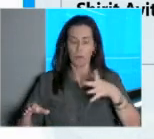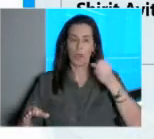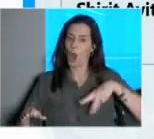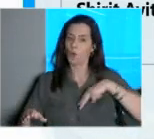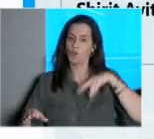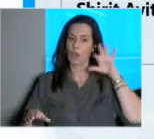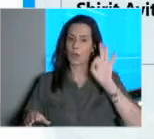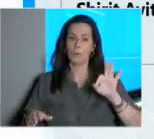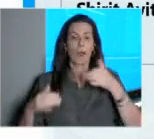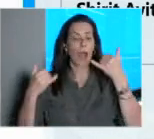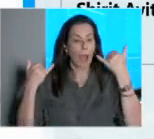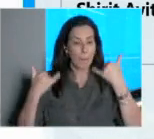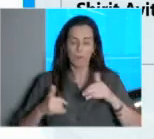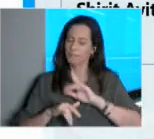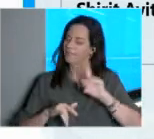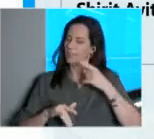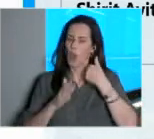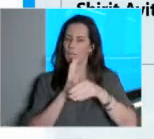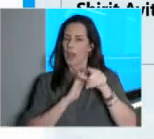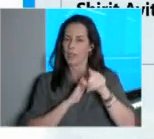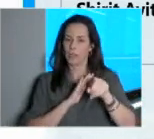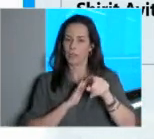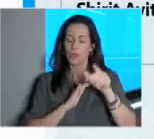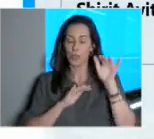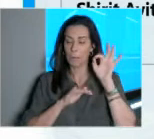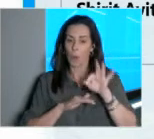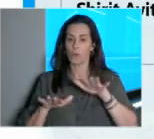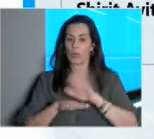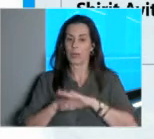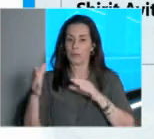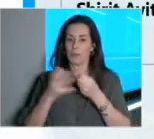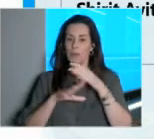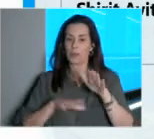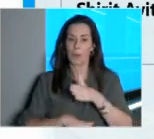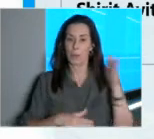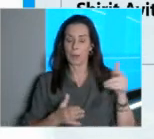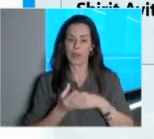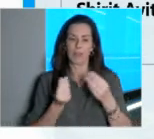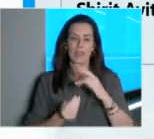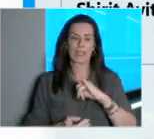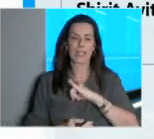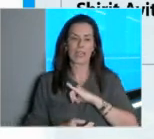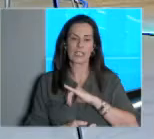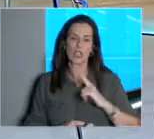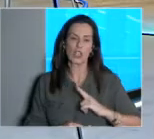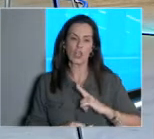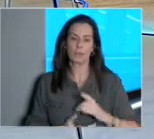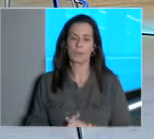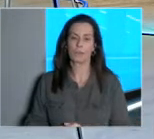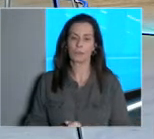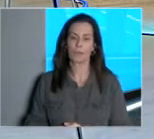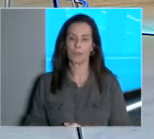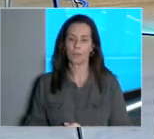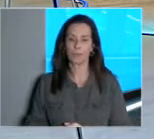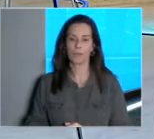באחריות לתוצאותיה. הפעם כבר לא יסלחו להם על הפלת ממשלת הימין והקמת ממשלת שמאל בגלל מניעים אישיים. רושם כן,